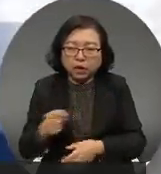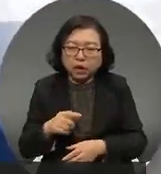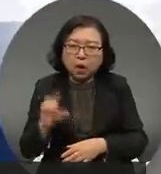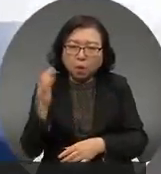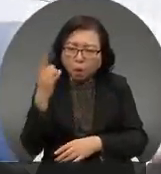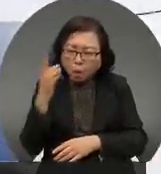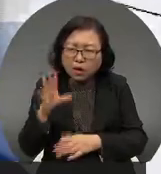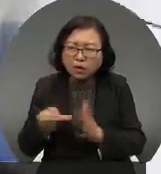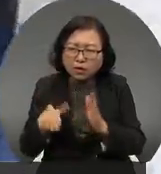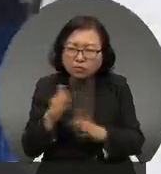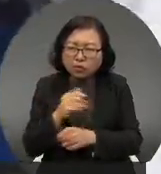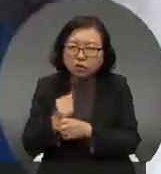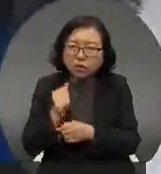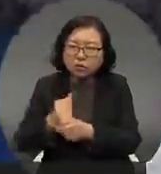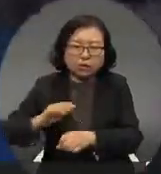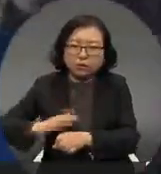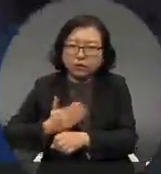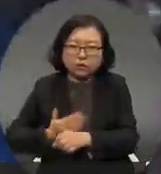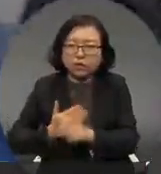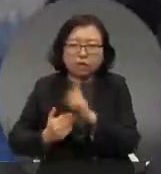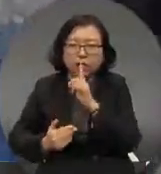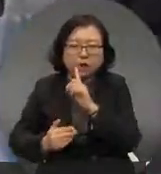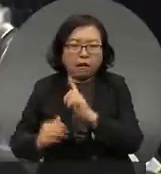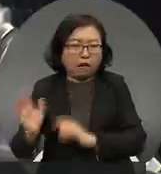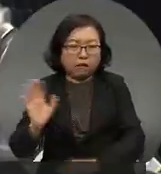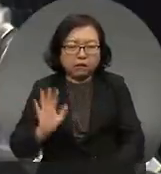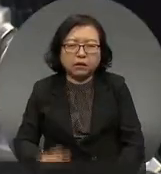거는 아니다라고 얘기를 하는 거고요.